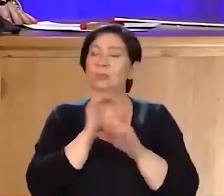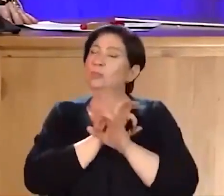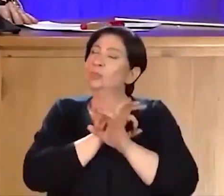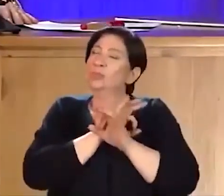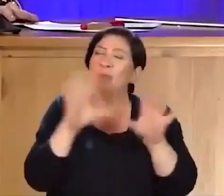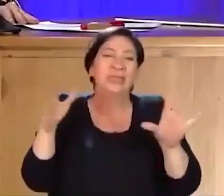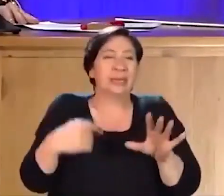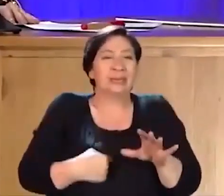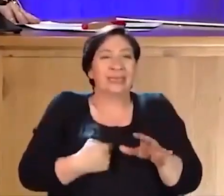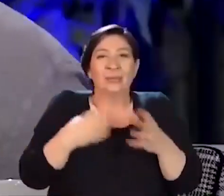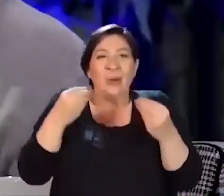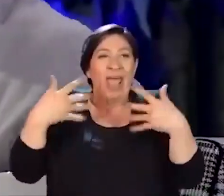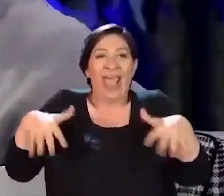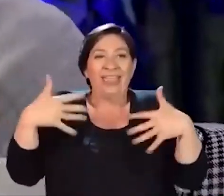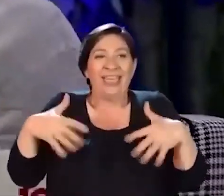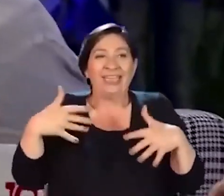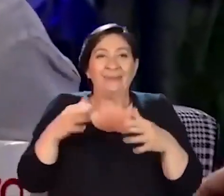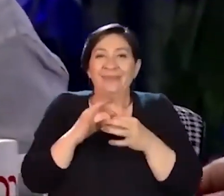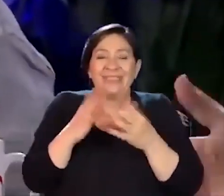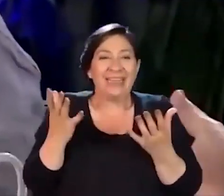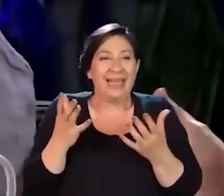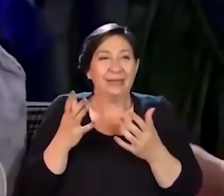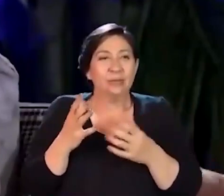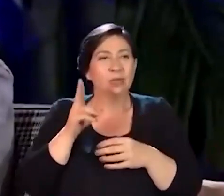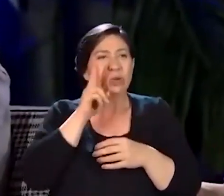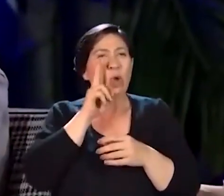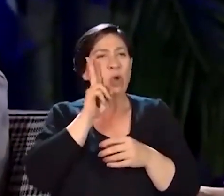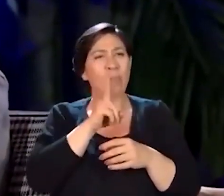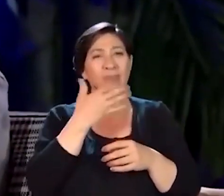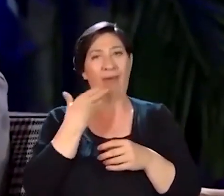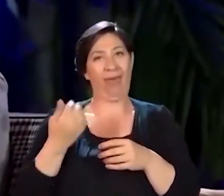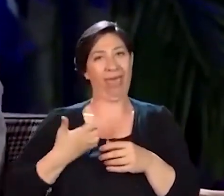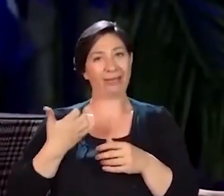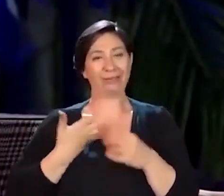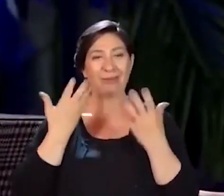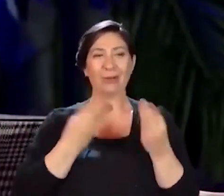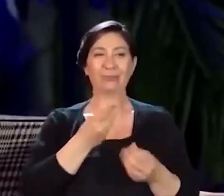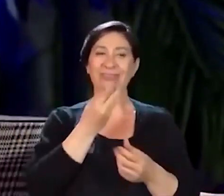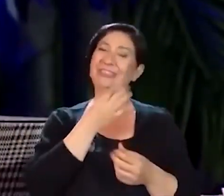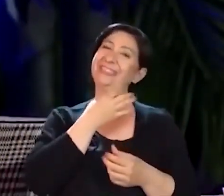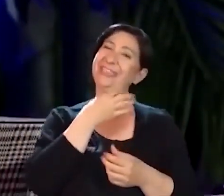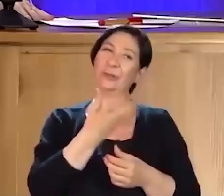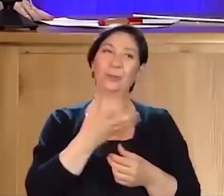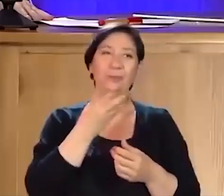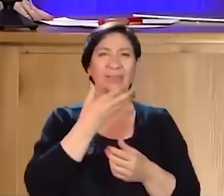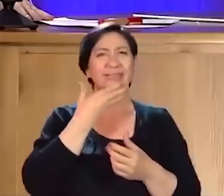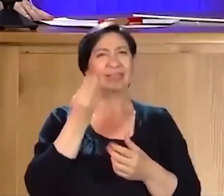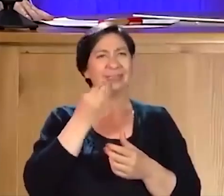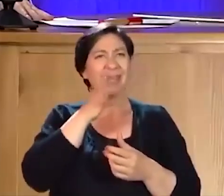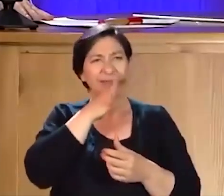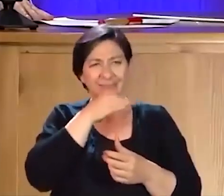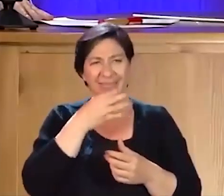Muhteşem hissediyorum. Çok heyecanlıyım. Ha? Çünkü aslında... Son gördüğümden bu yana daha da yakışıklı olmuşsun. Çok teşekkür Yaşandıkça ederim. Yaşandıkça mı yakışıklı